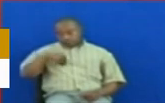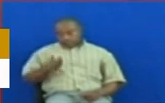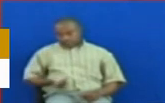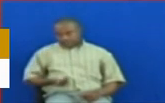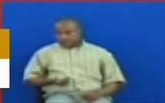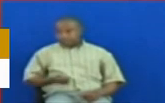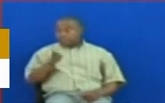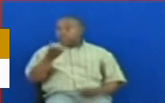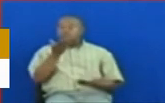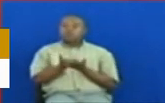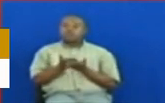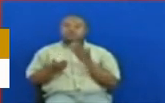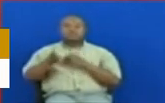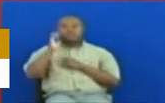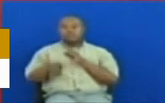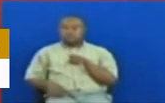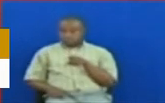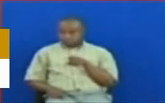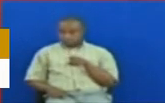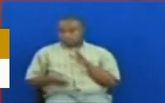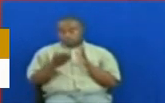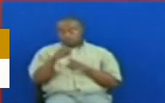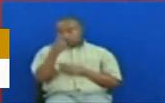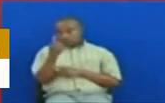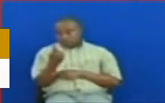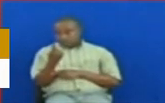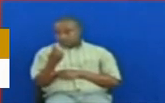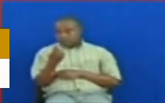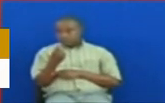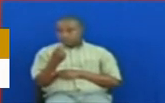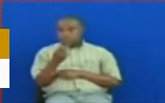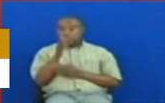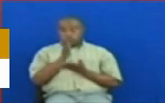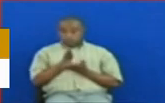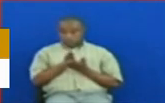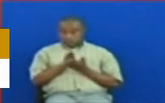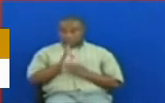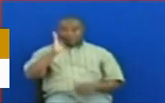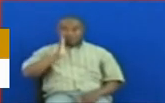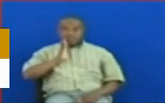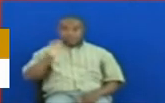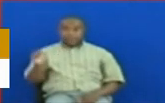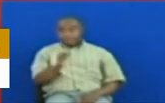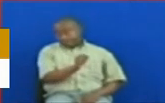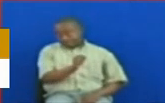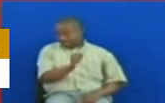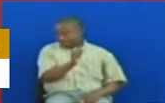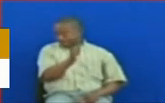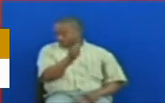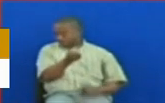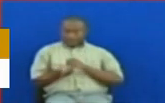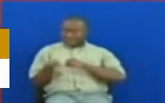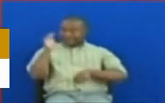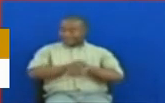na haya mapendekezo ya serikali tuliyoyaleta. Moja, ukweli ni kwamba tunapeleka vijana pale ambao ni very competent. Kwa